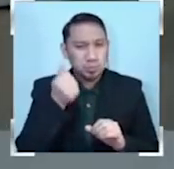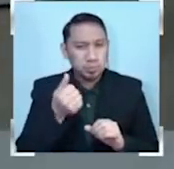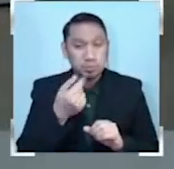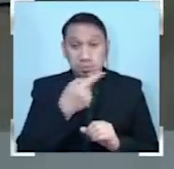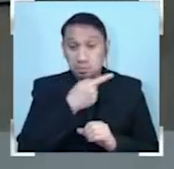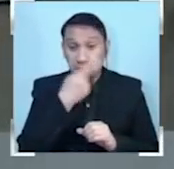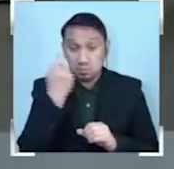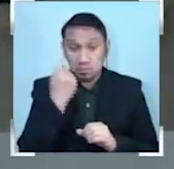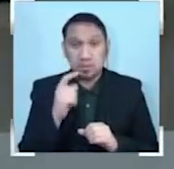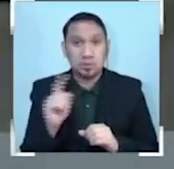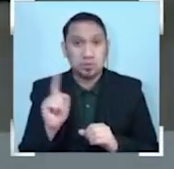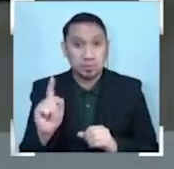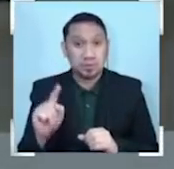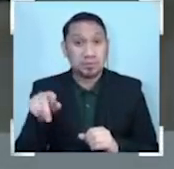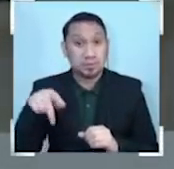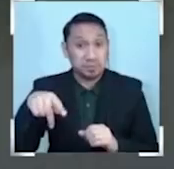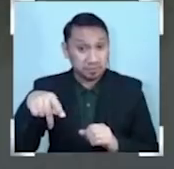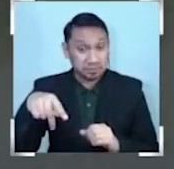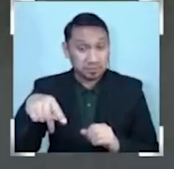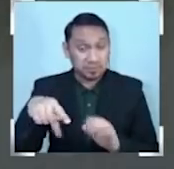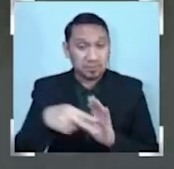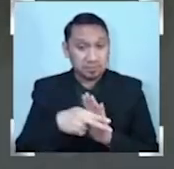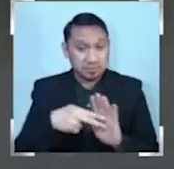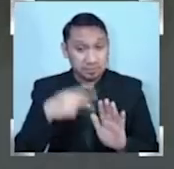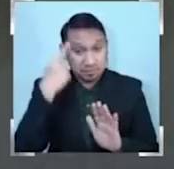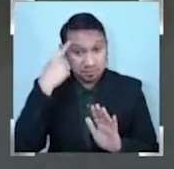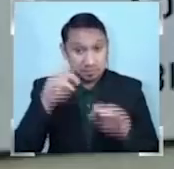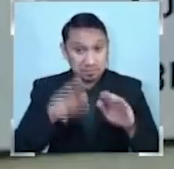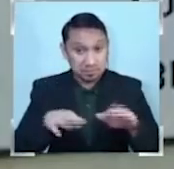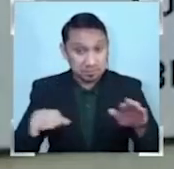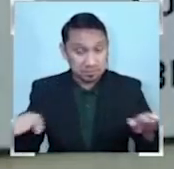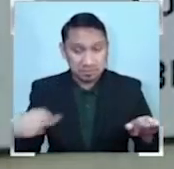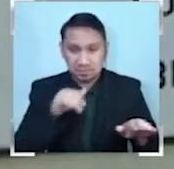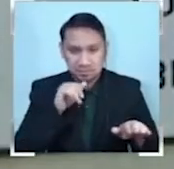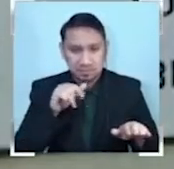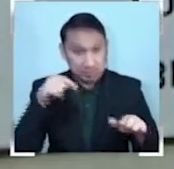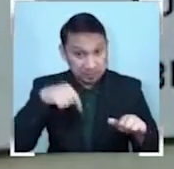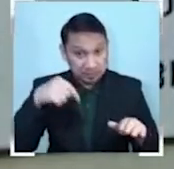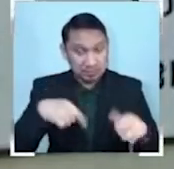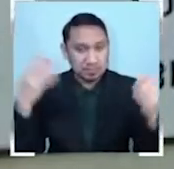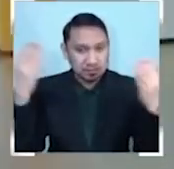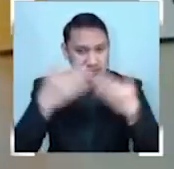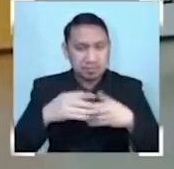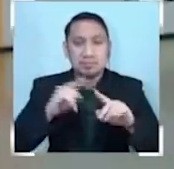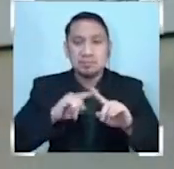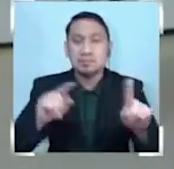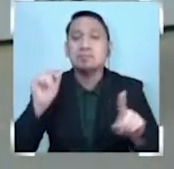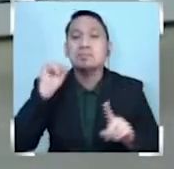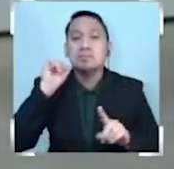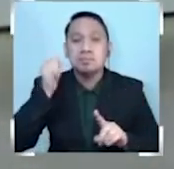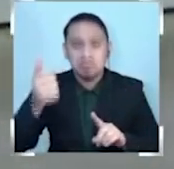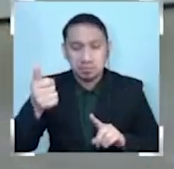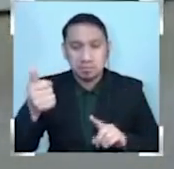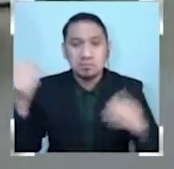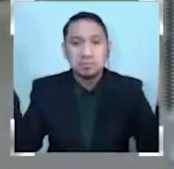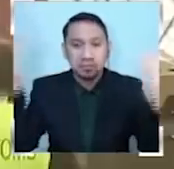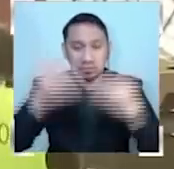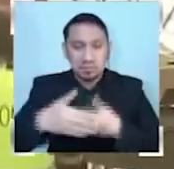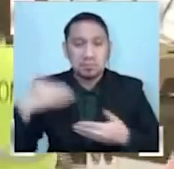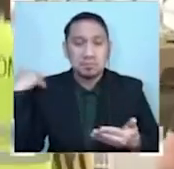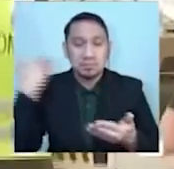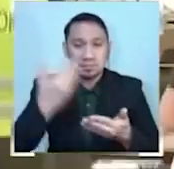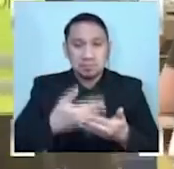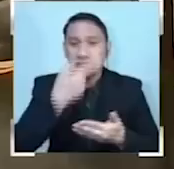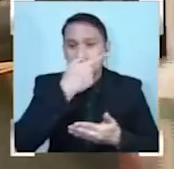reformulated Pfizer vaccines para sa mga bata. Imbes na ngayong gabi, ay bukas ng gabi na ang dating dahil sa logistical challenges